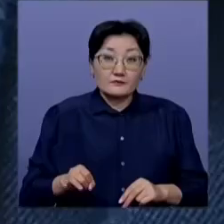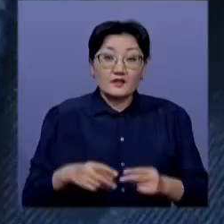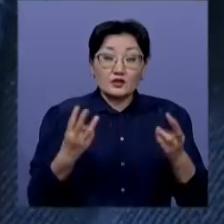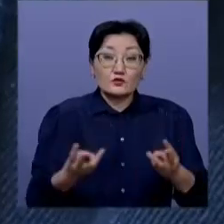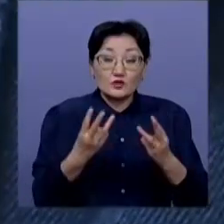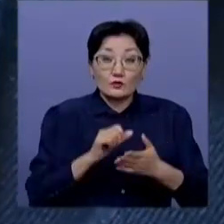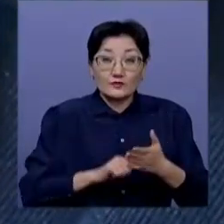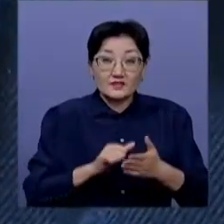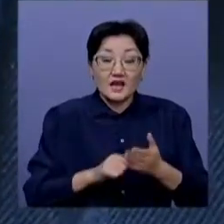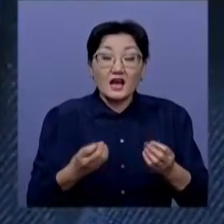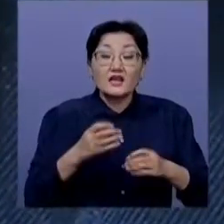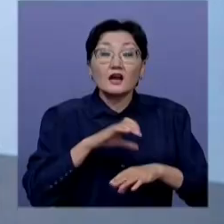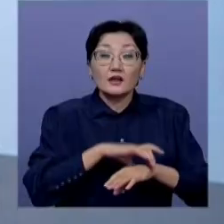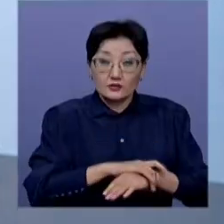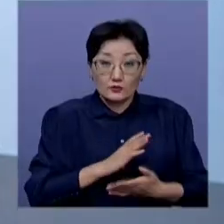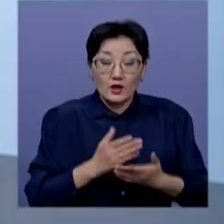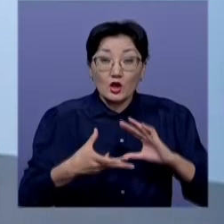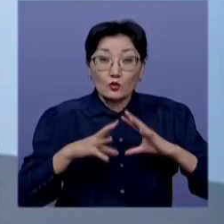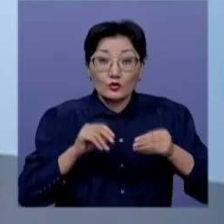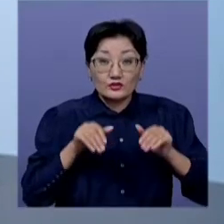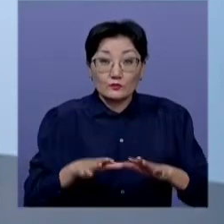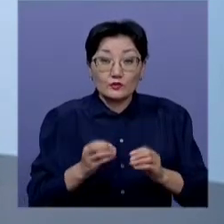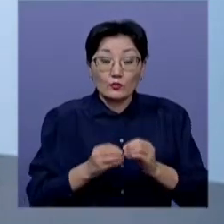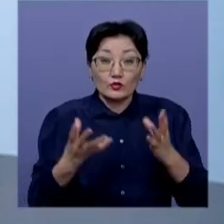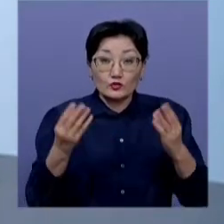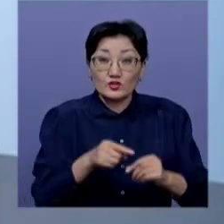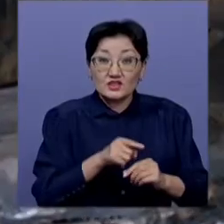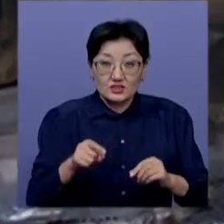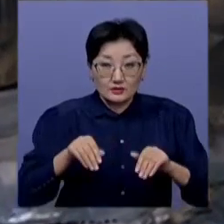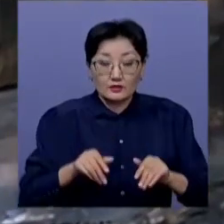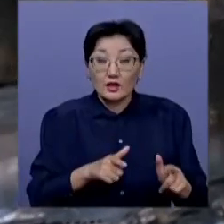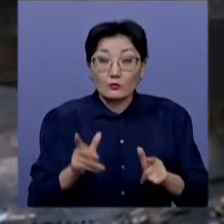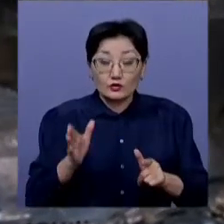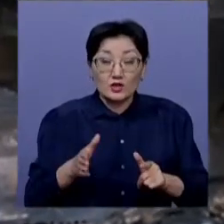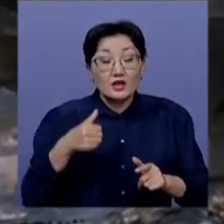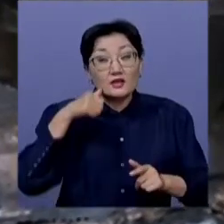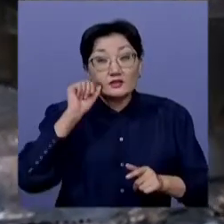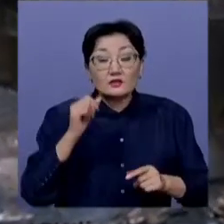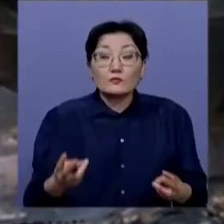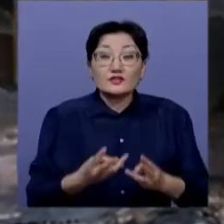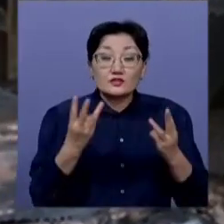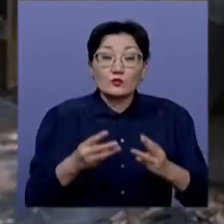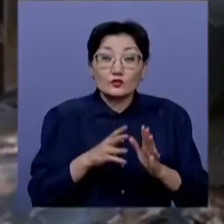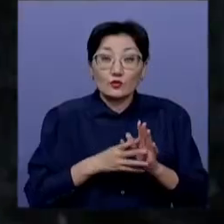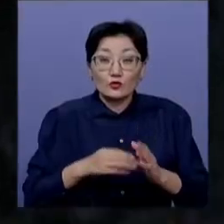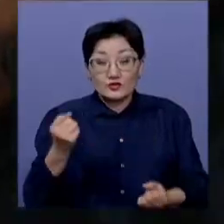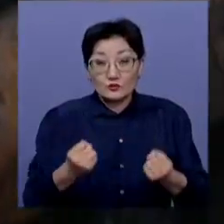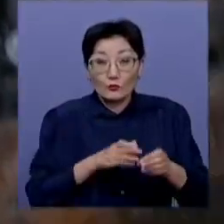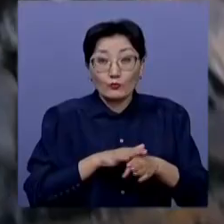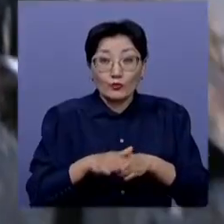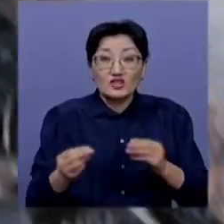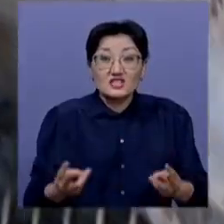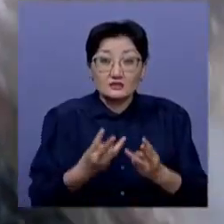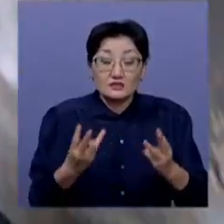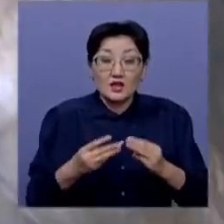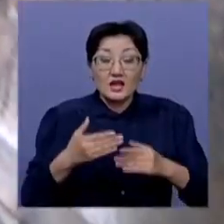өрттің салдарын әлі анықтауда. Қорытынды шешімі 10 күн аралығында дайын болады. Еске салайық, кешегі қызыл жалыннан 9 көлік түгелдей жанып